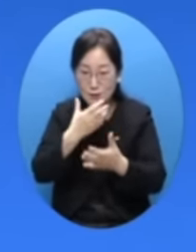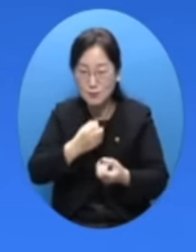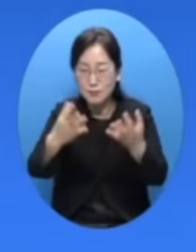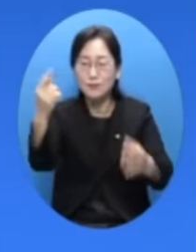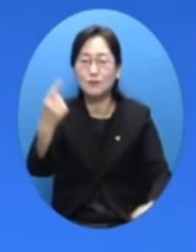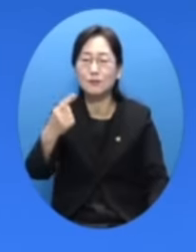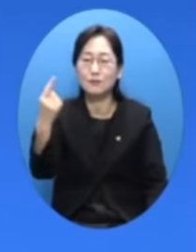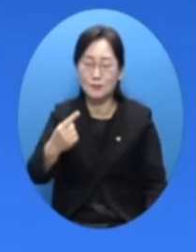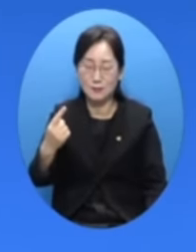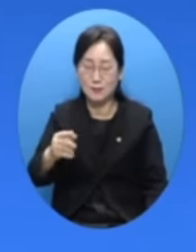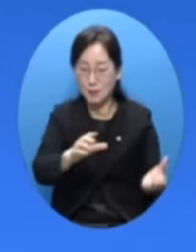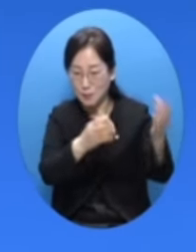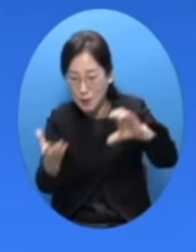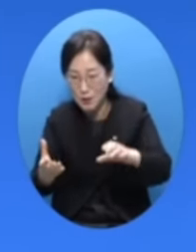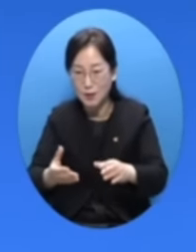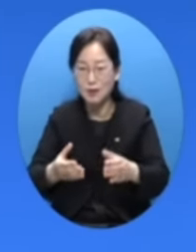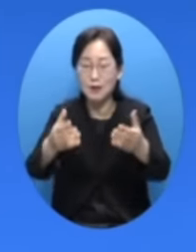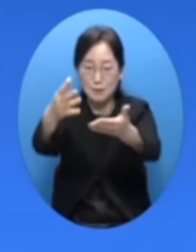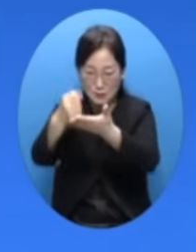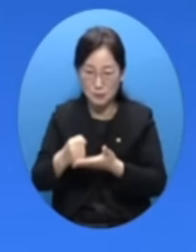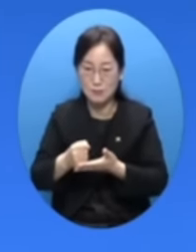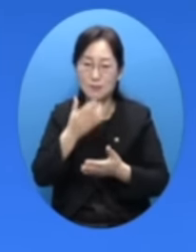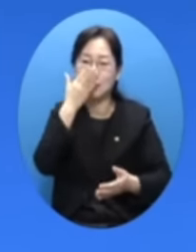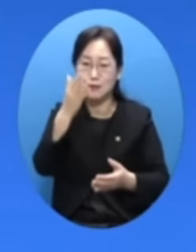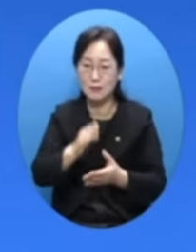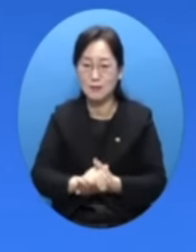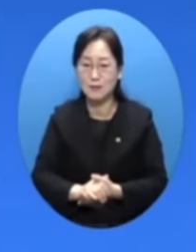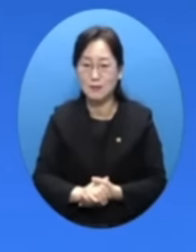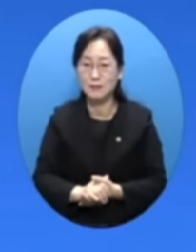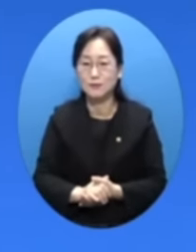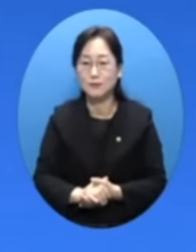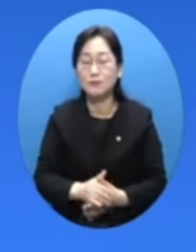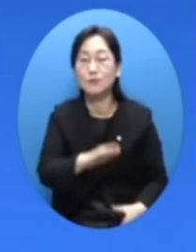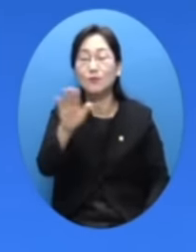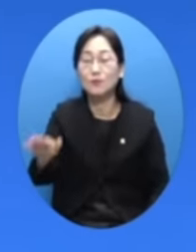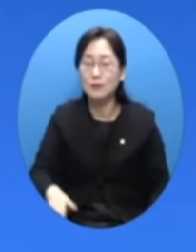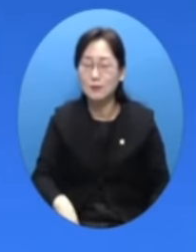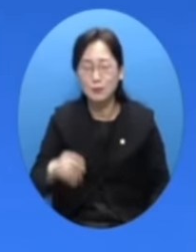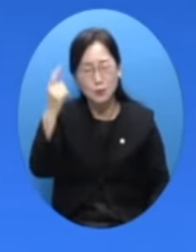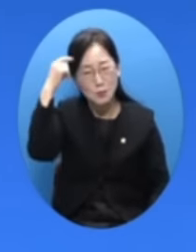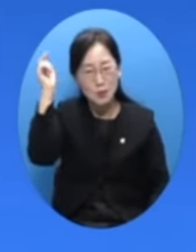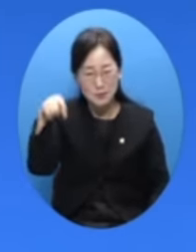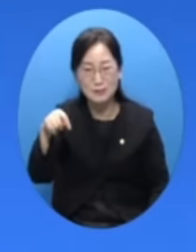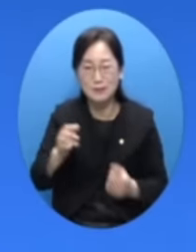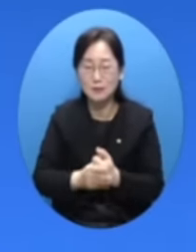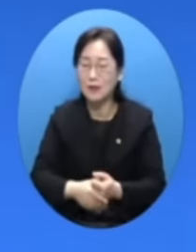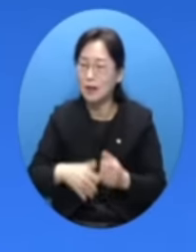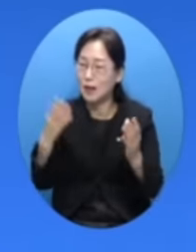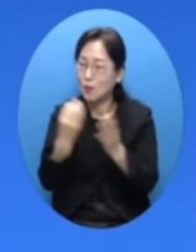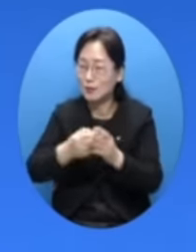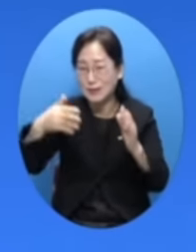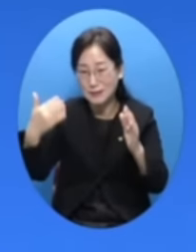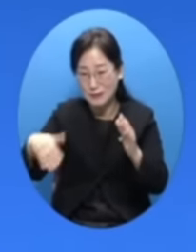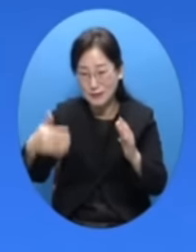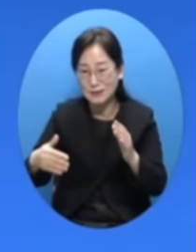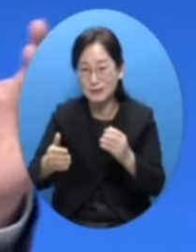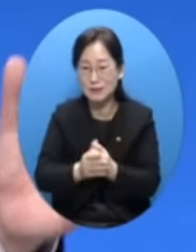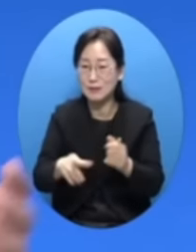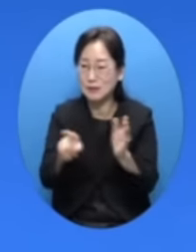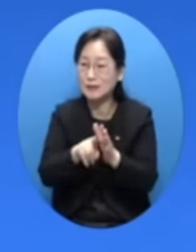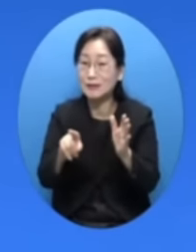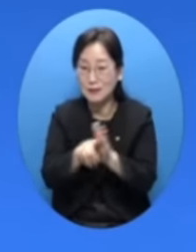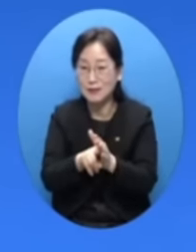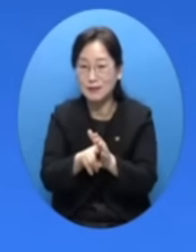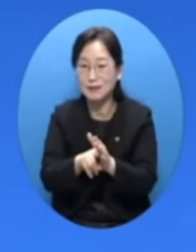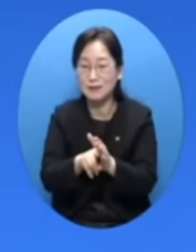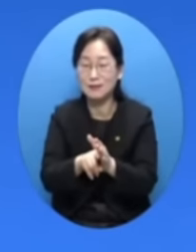우리에게 쏟아져 임하게 되는 것입니다. 우리가 아직 어리석어서 아직 미완성 작품이 돼서 아직 신앙이